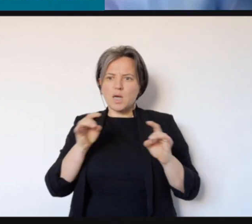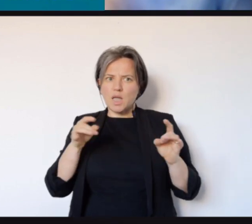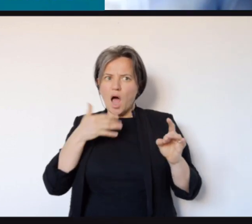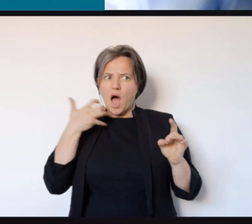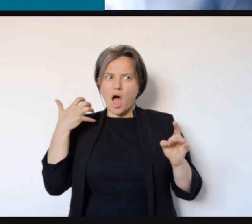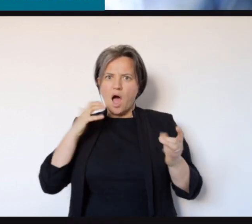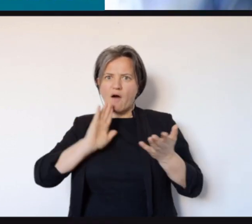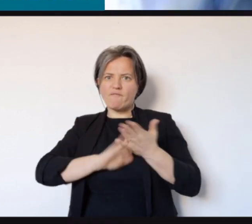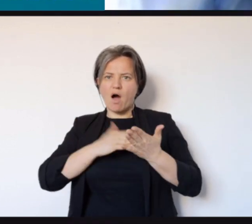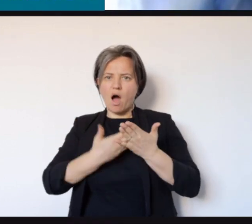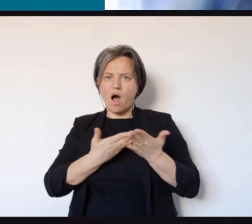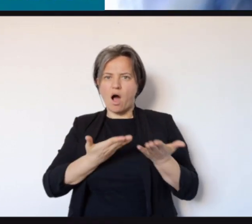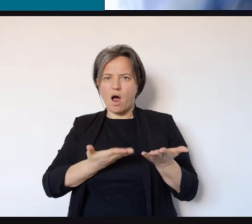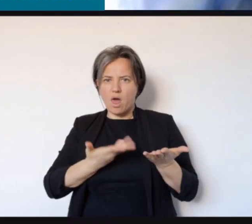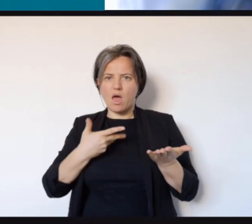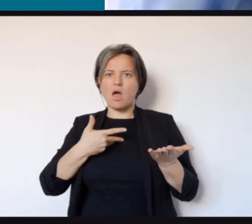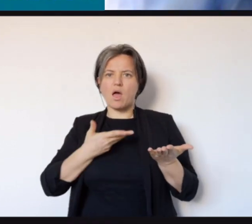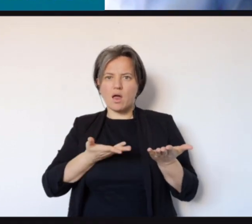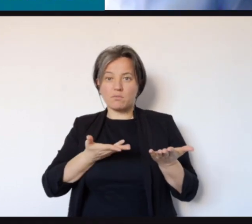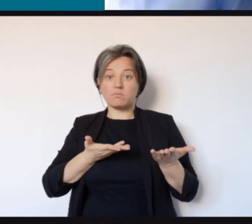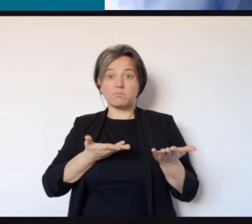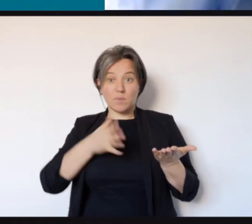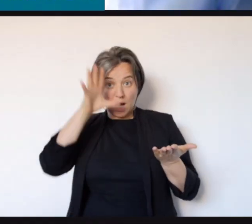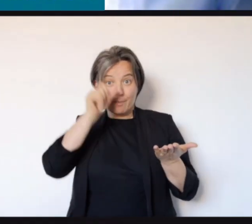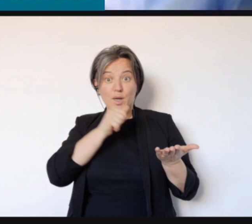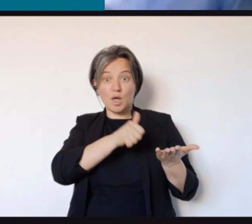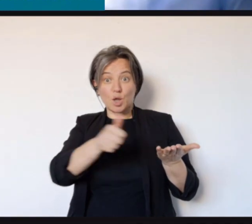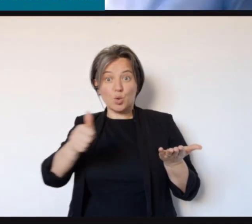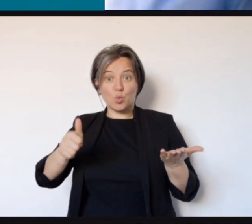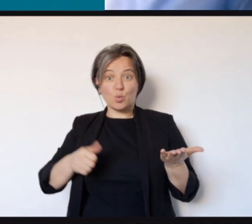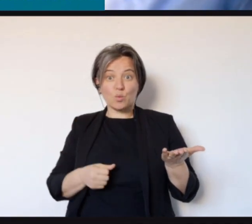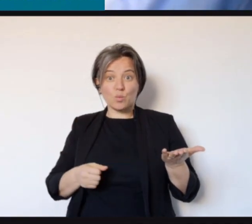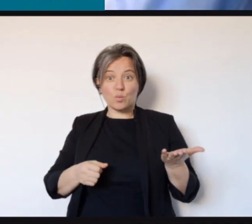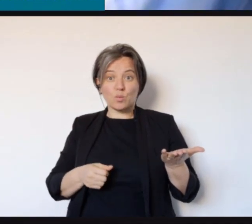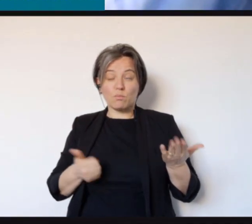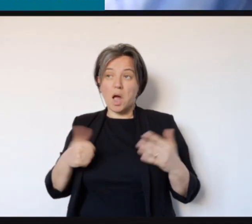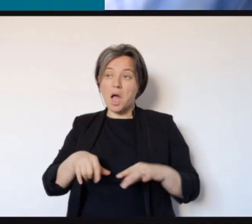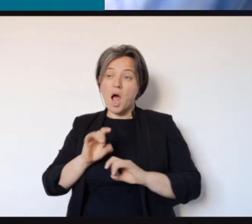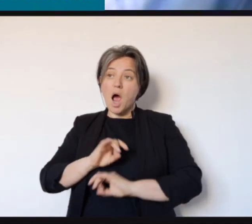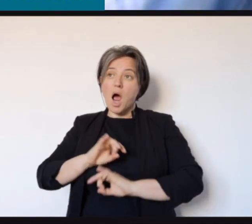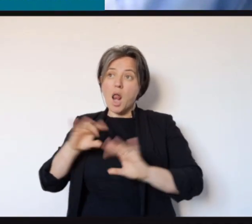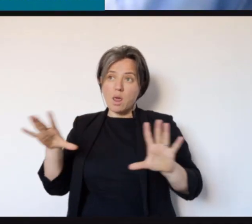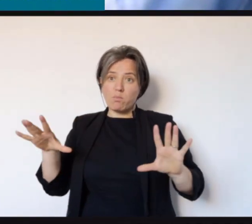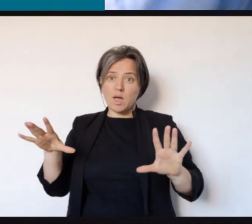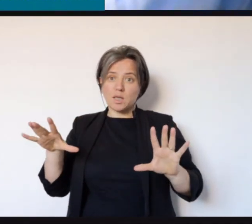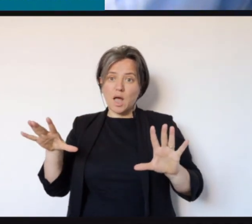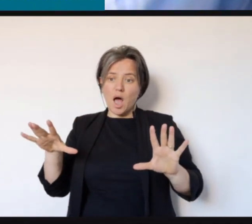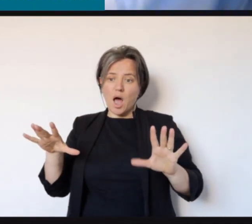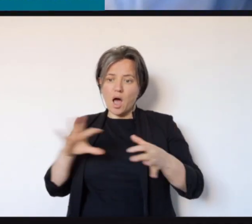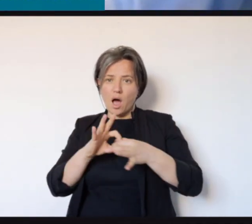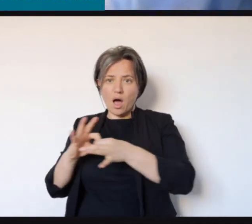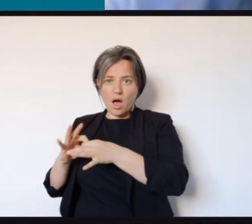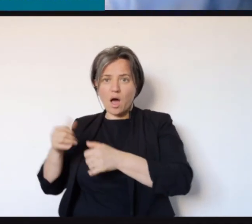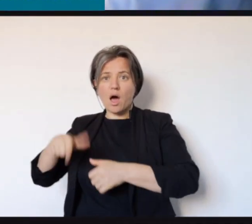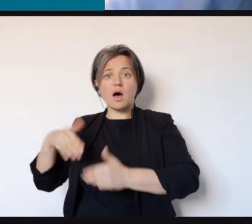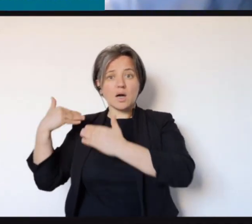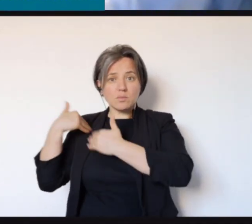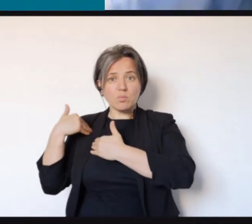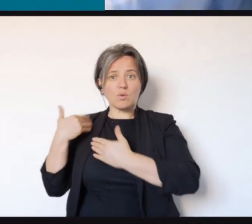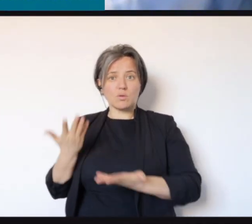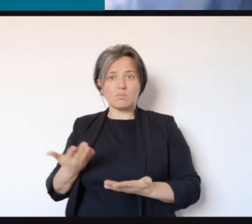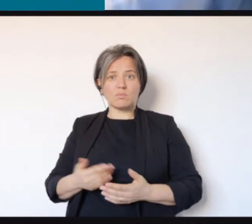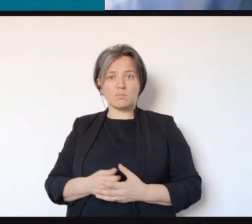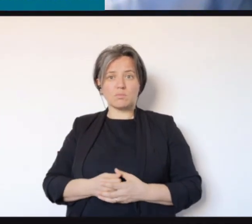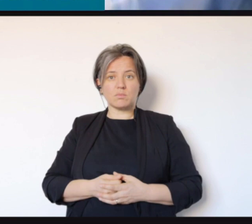significa essere liberi e anche capire che la libertà è una responsabilità,